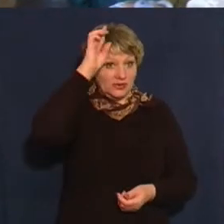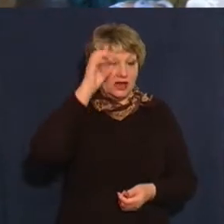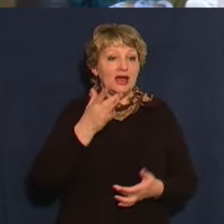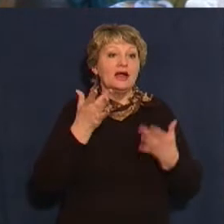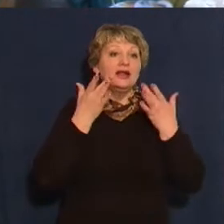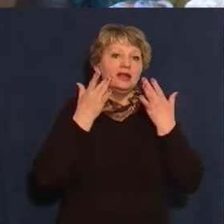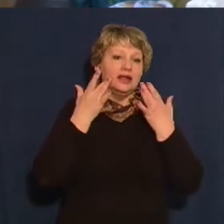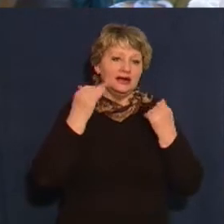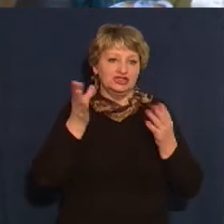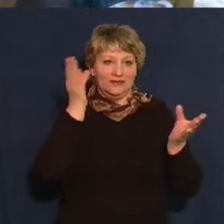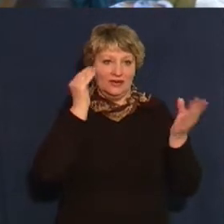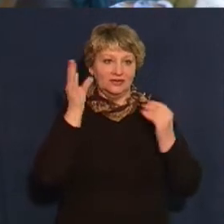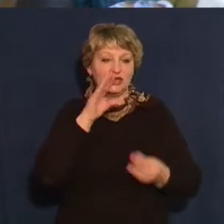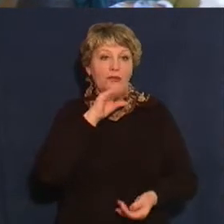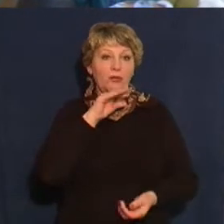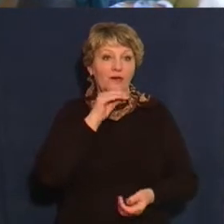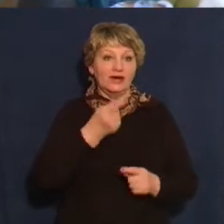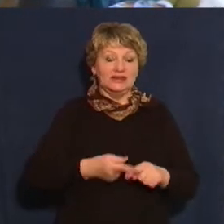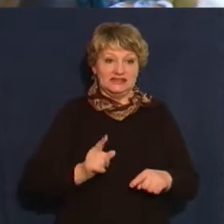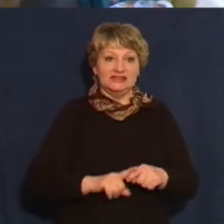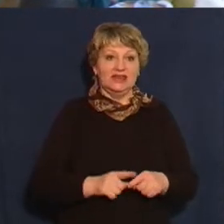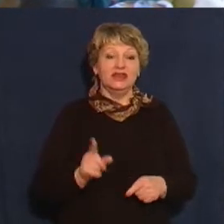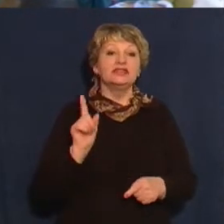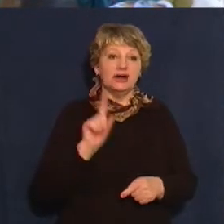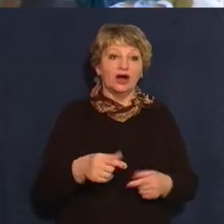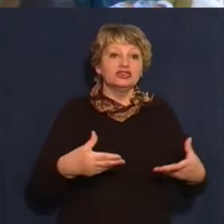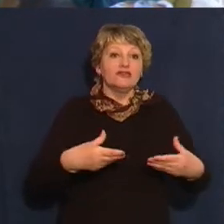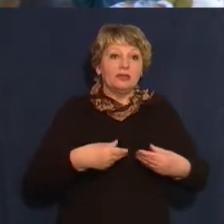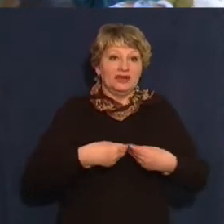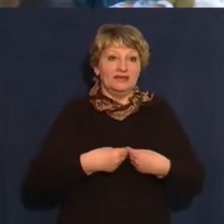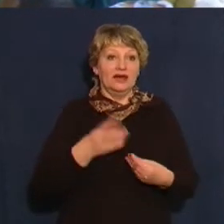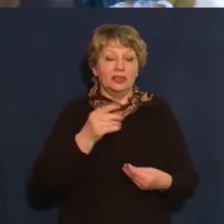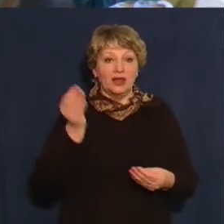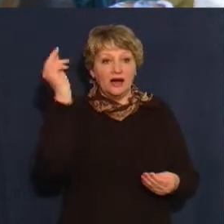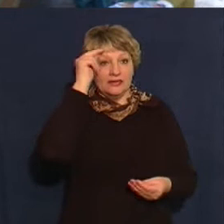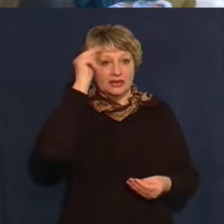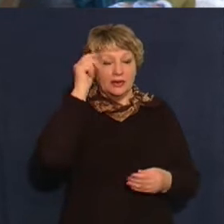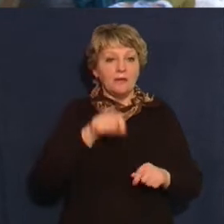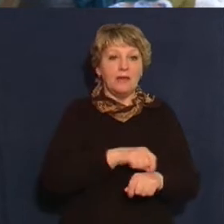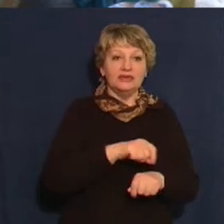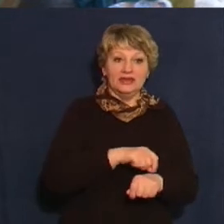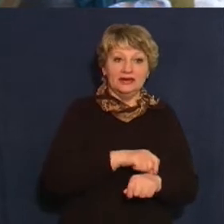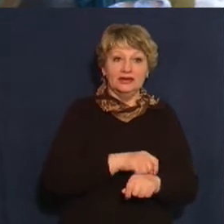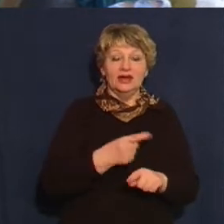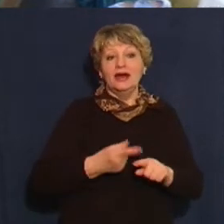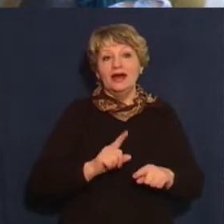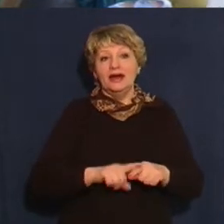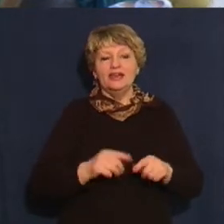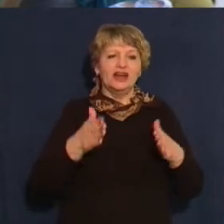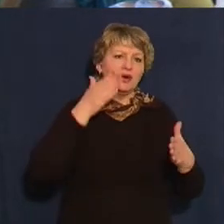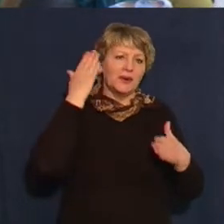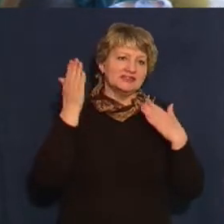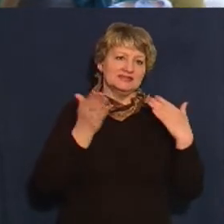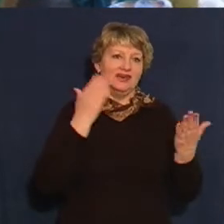тобі вивчати мову, тому що це також впливає на вивчення матеріалу. Ну і крім того, це фан, це розвага,